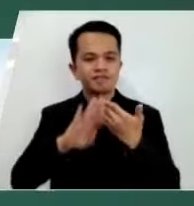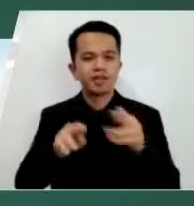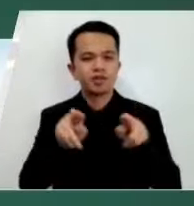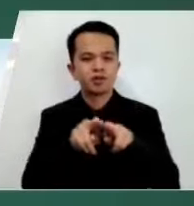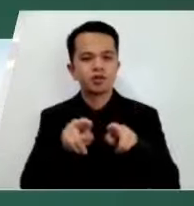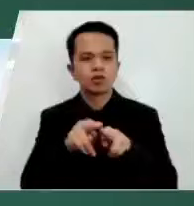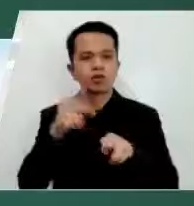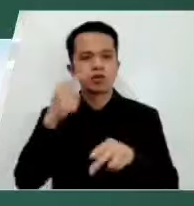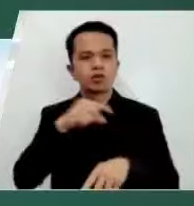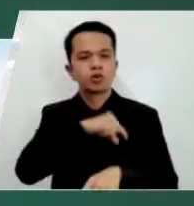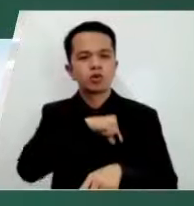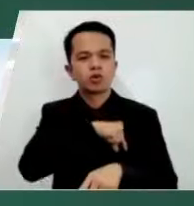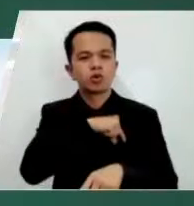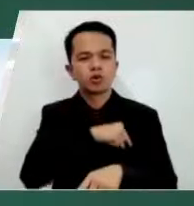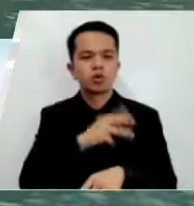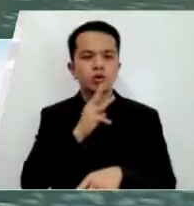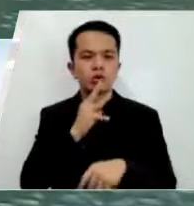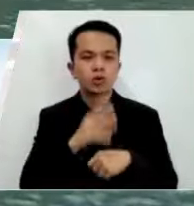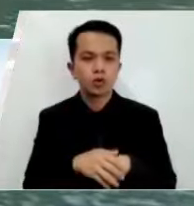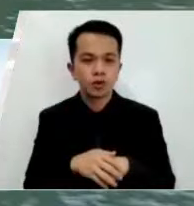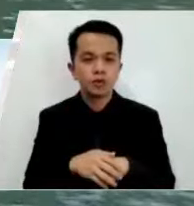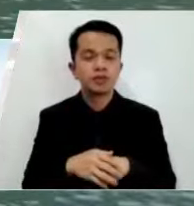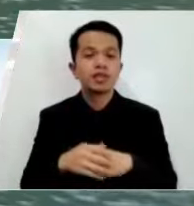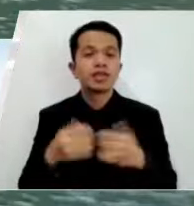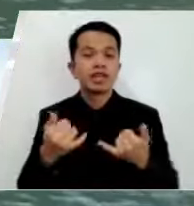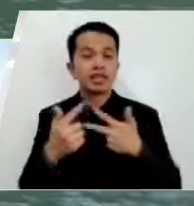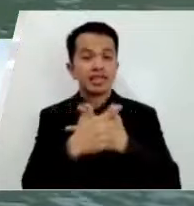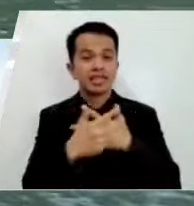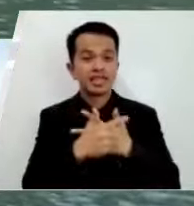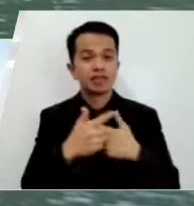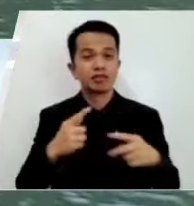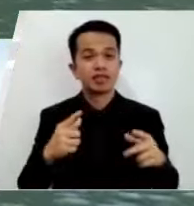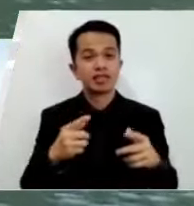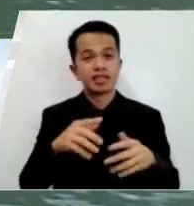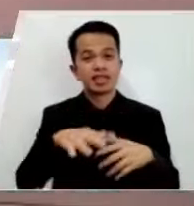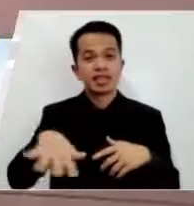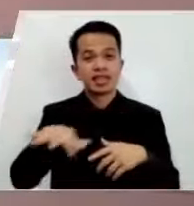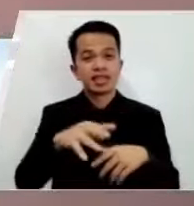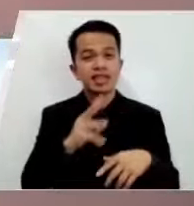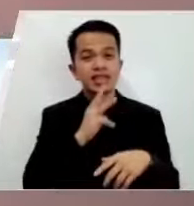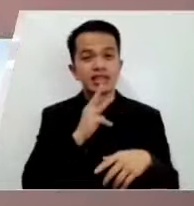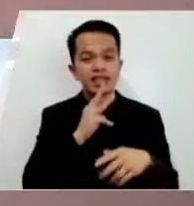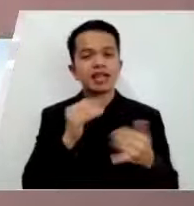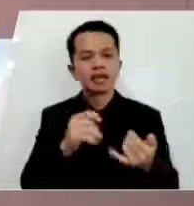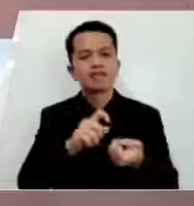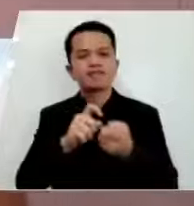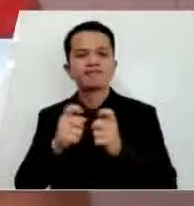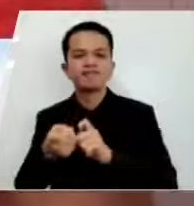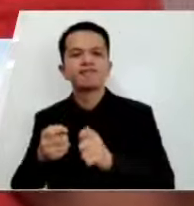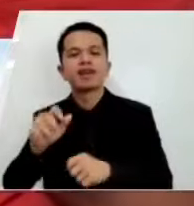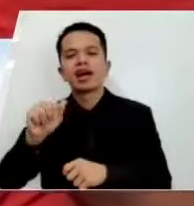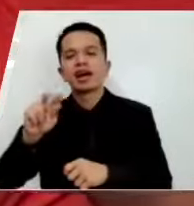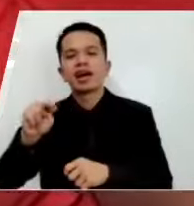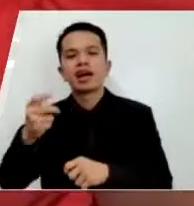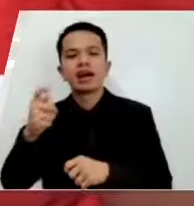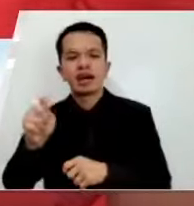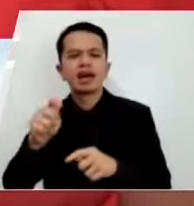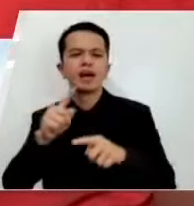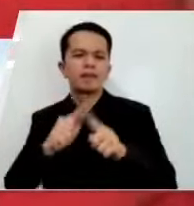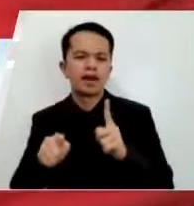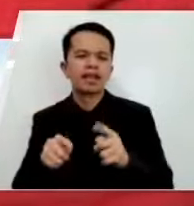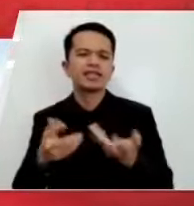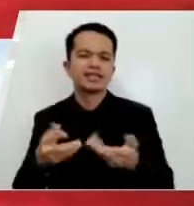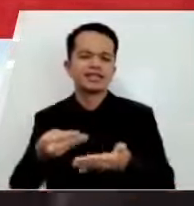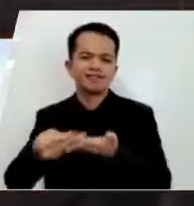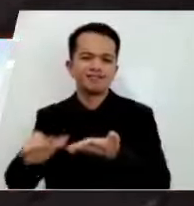tubig. Sa halip na sa Laguna Lake, sa Angat daw muna magmumula ang isusupply na tubig. Pero dahil napagastos na sila, sabi ng ilang